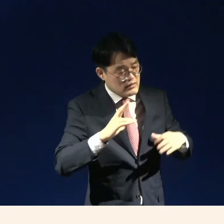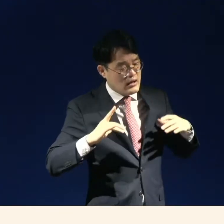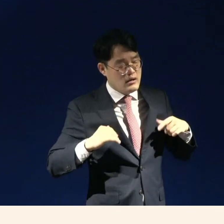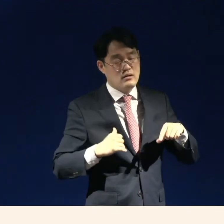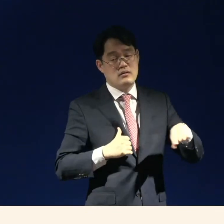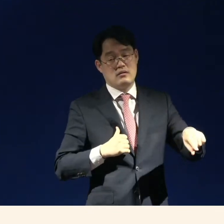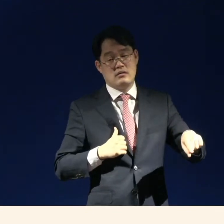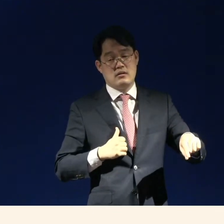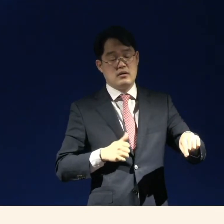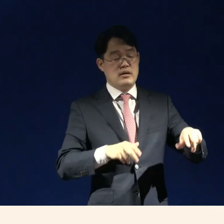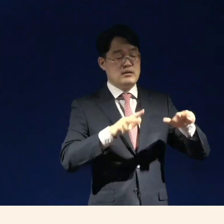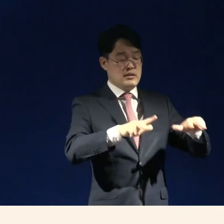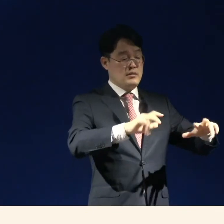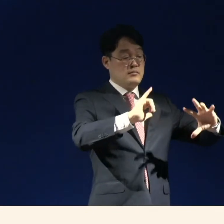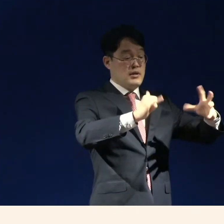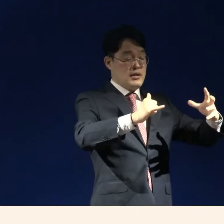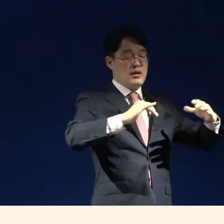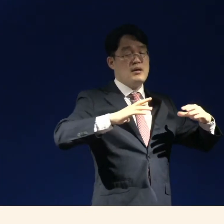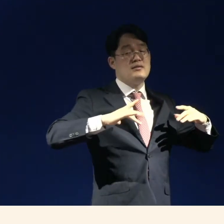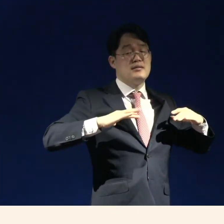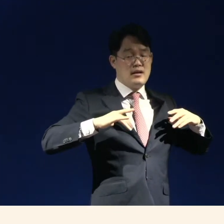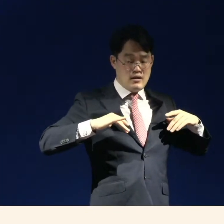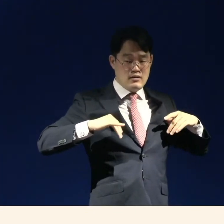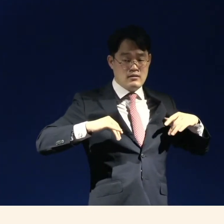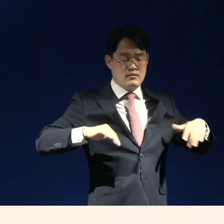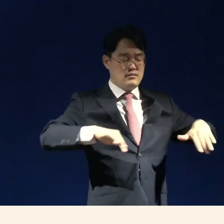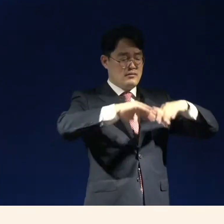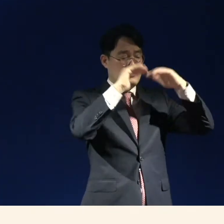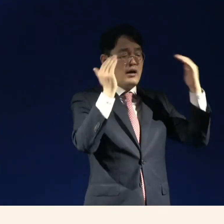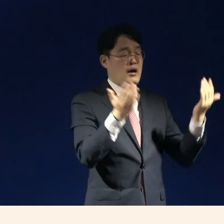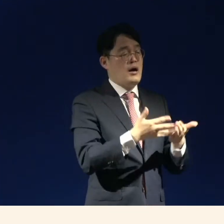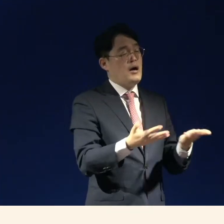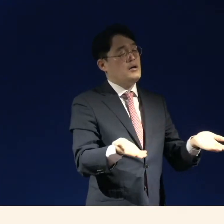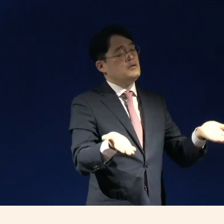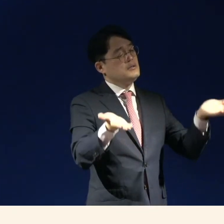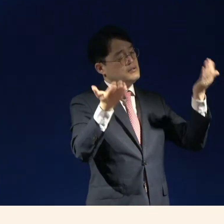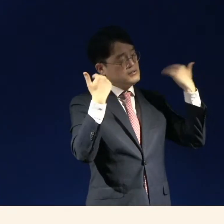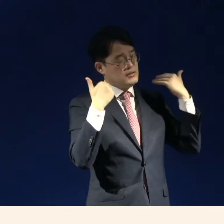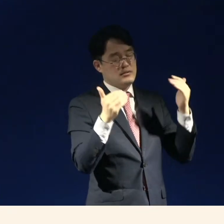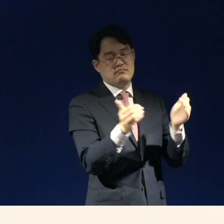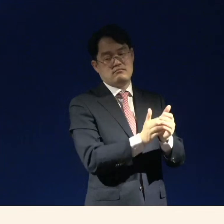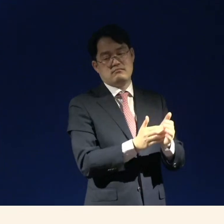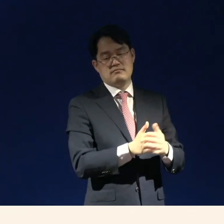이생의 자랑은 다 지나가는 거예요, 여러분.